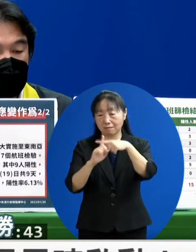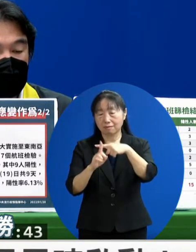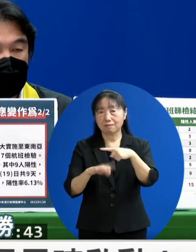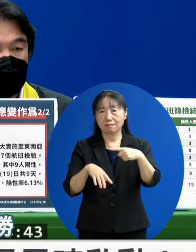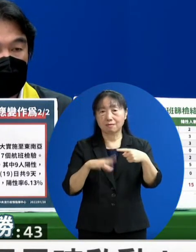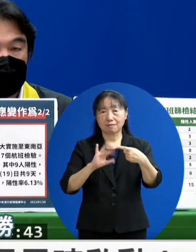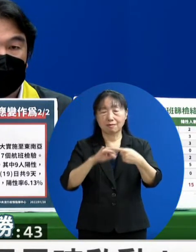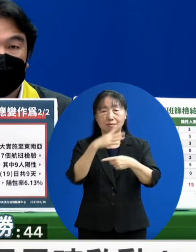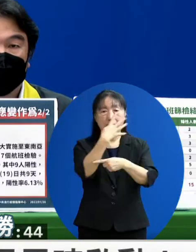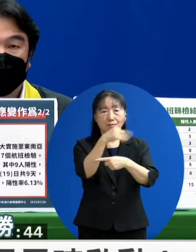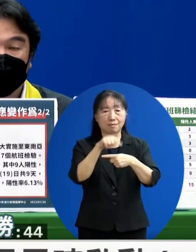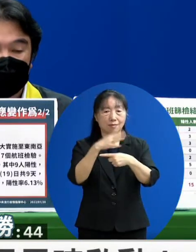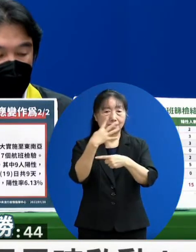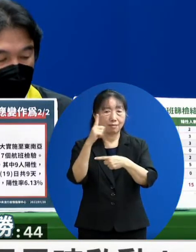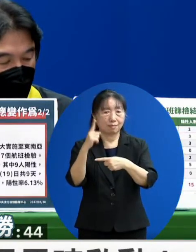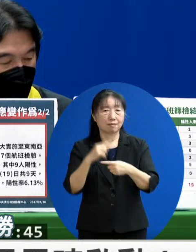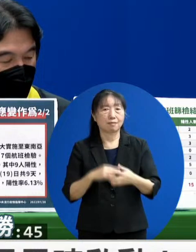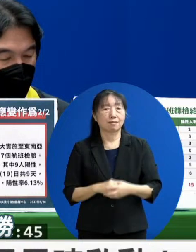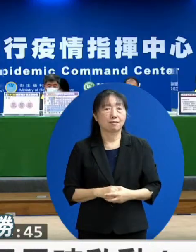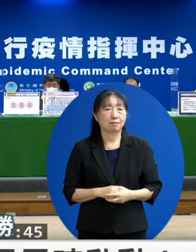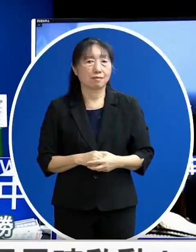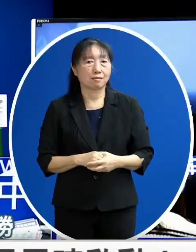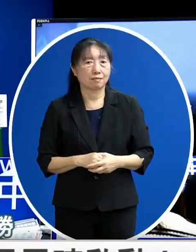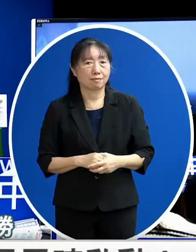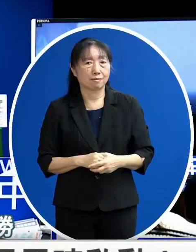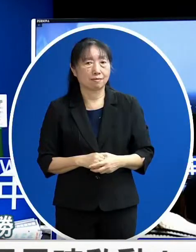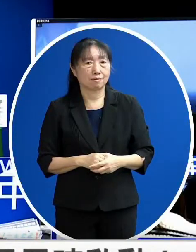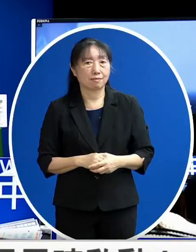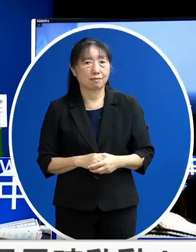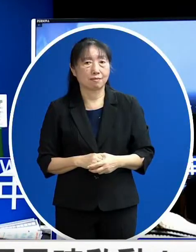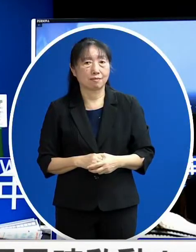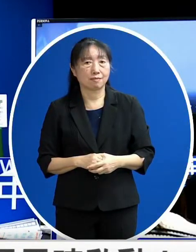是 4.41% 以上。